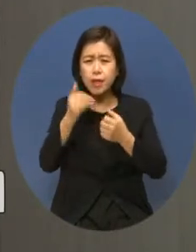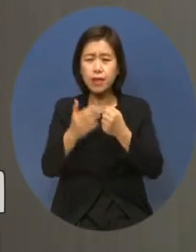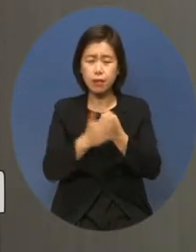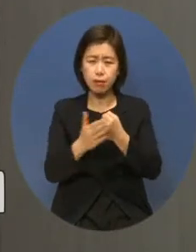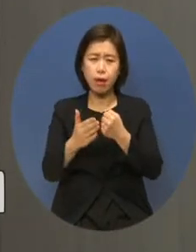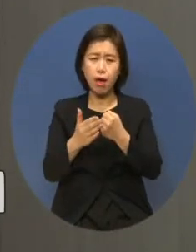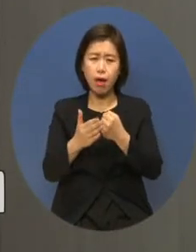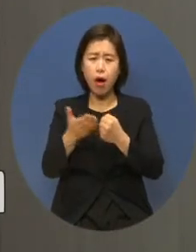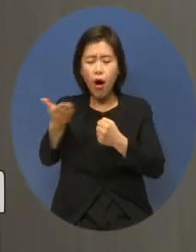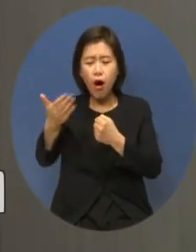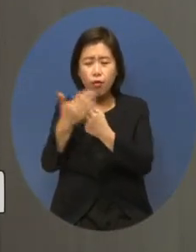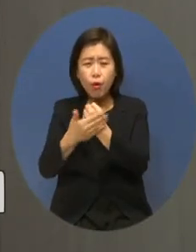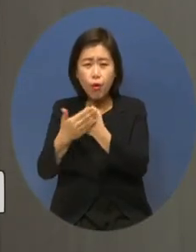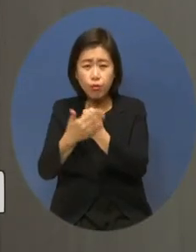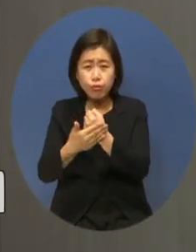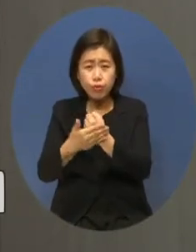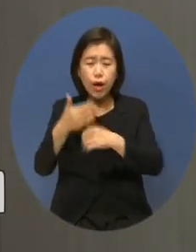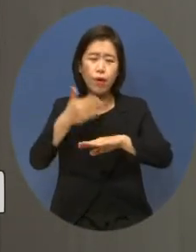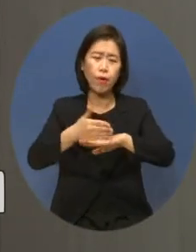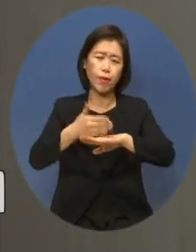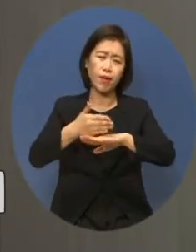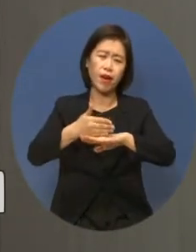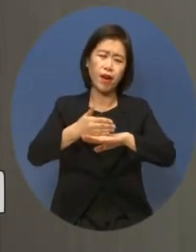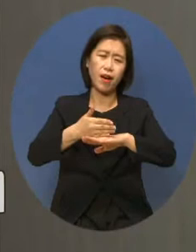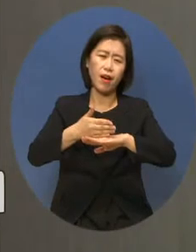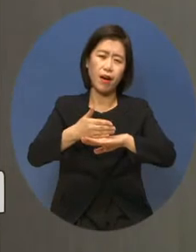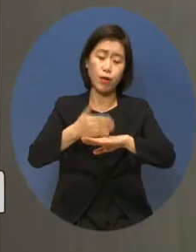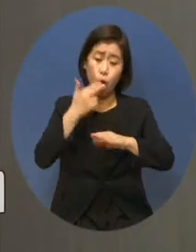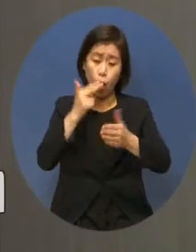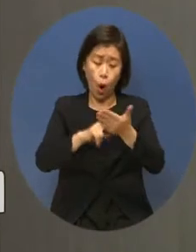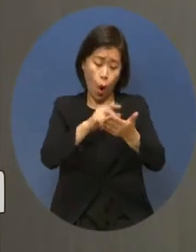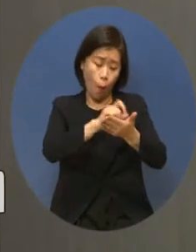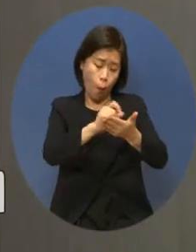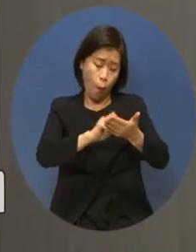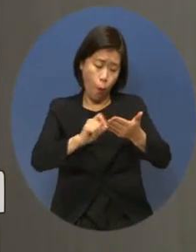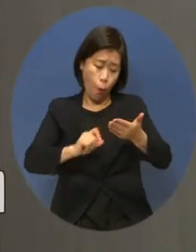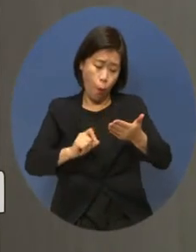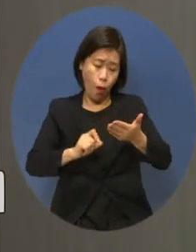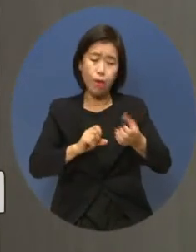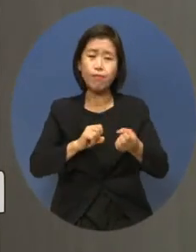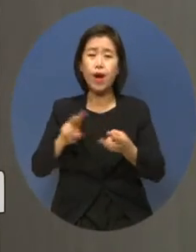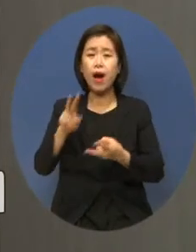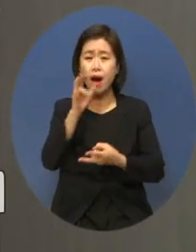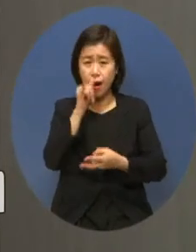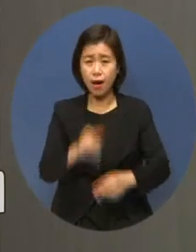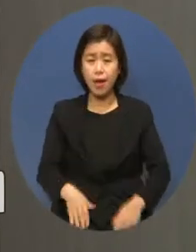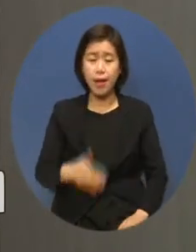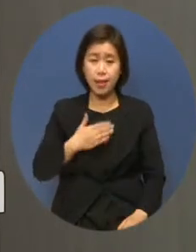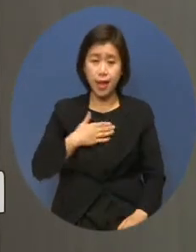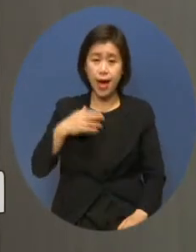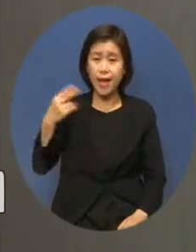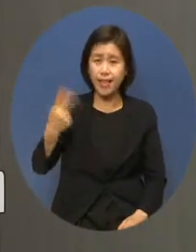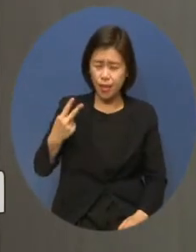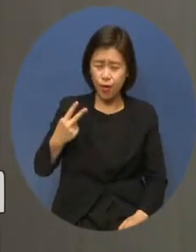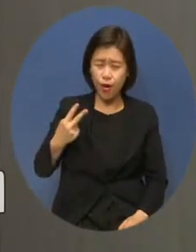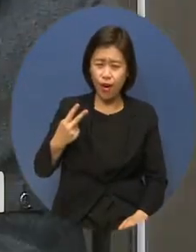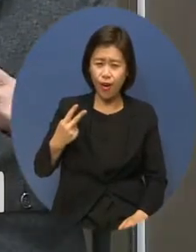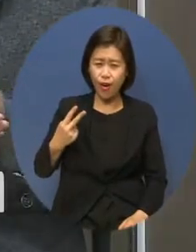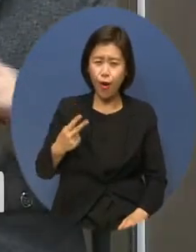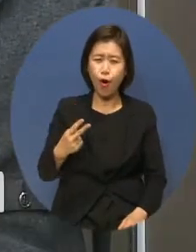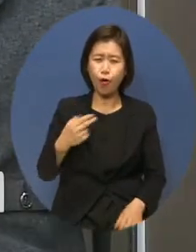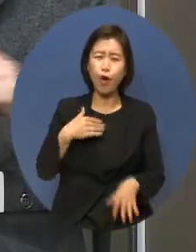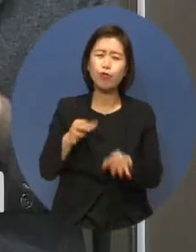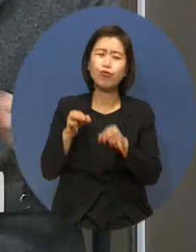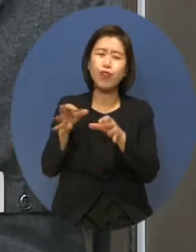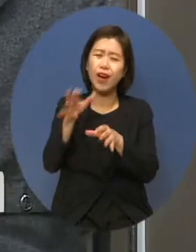내가 2,000원 후원했다. 더 많이 못해서 미안하다. 하지만 더 열심히 하면 또 후원하겠다. 막